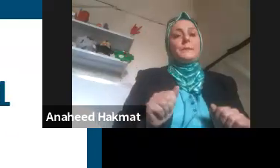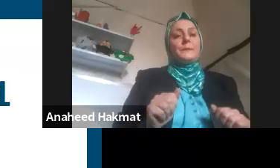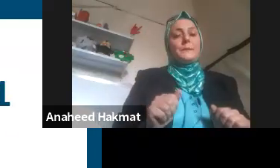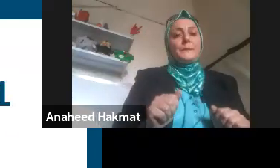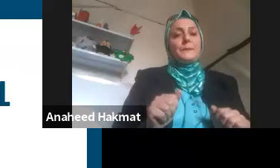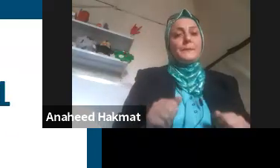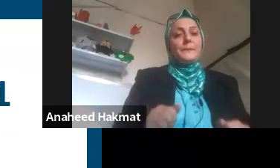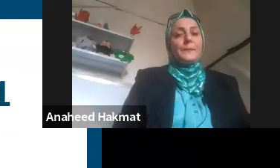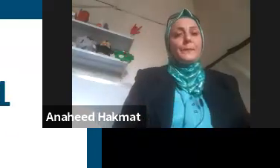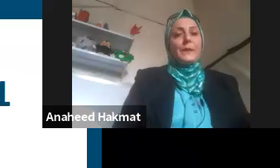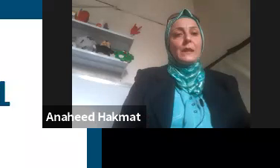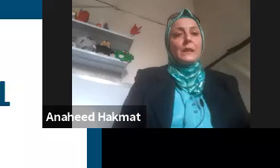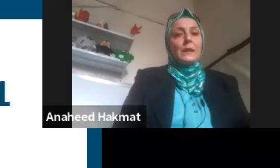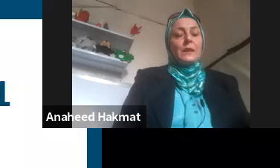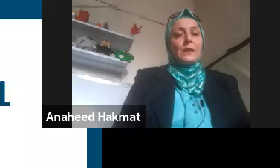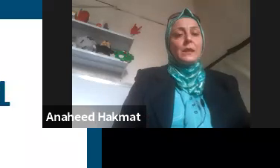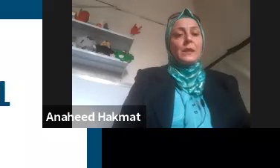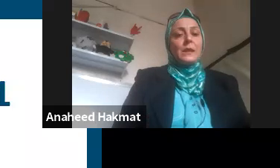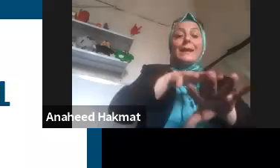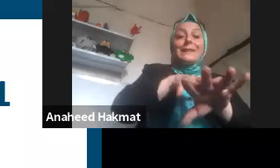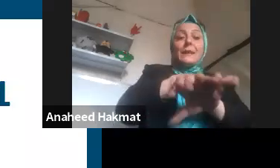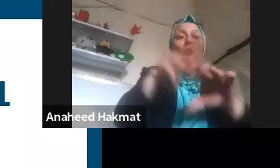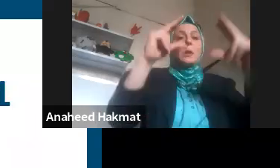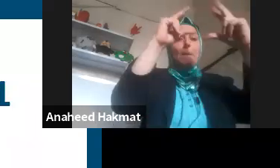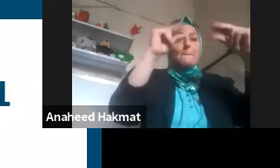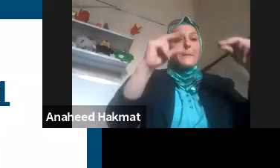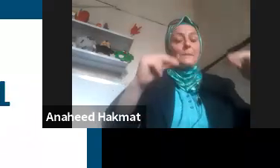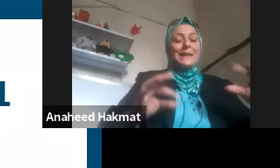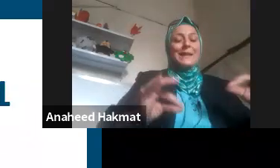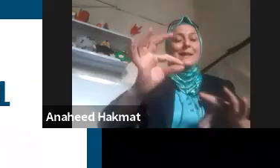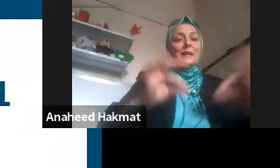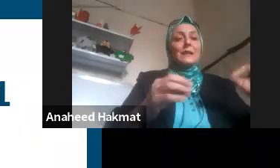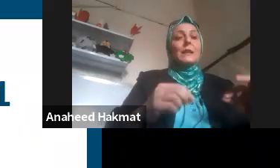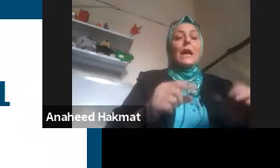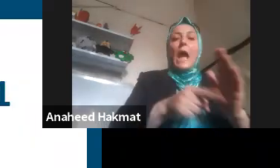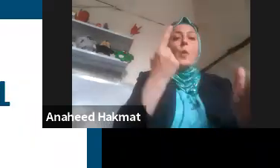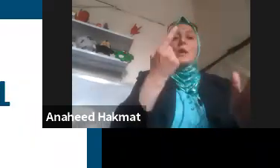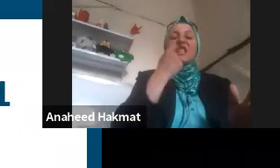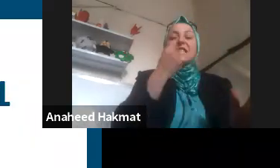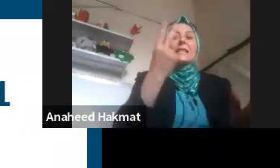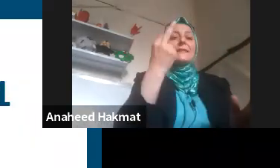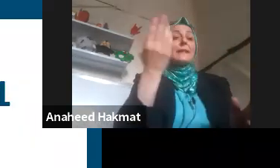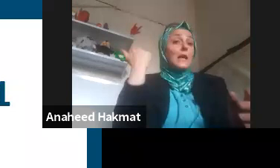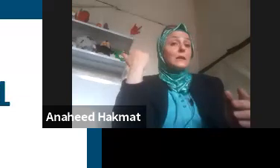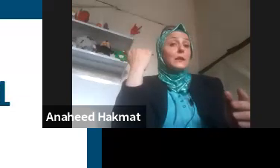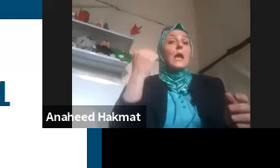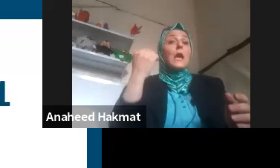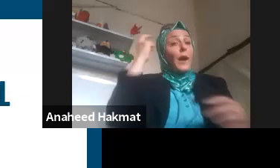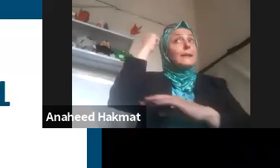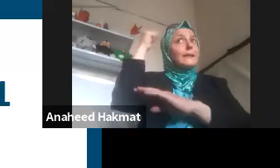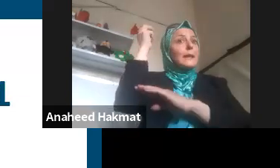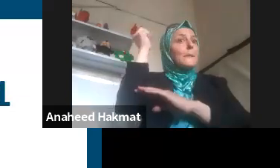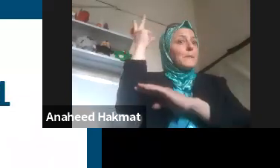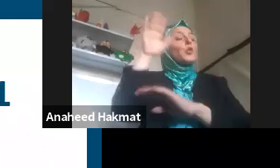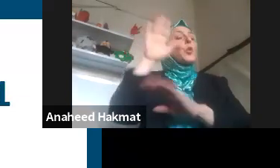الدمج بلبنان هي خطة بلشت من سنتين، والمشروع بعده لهلأ بالمدارس الحكومية